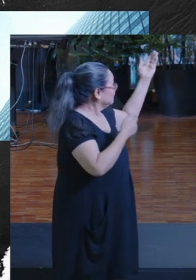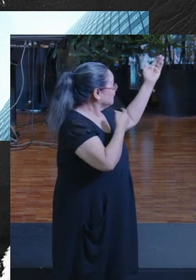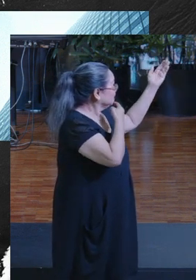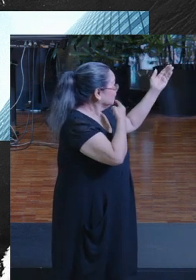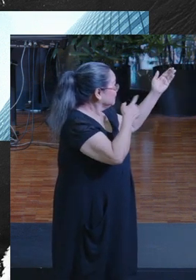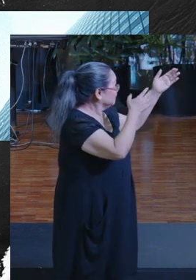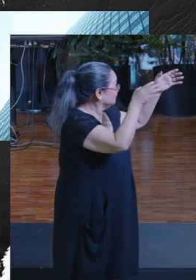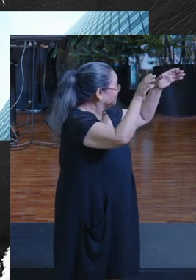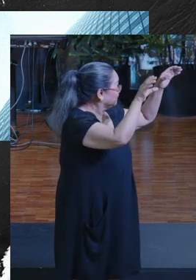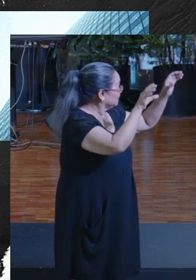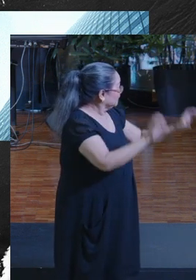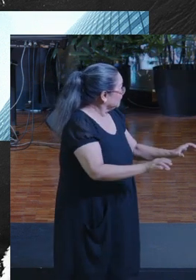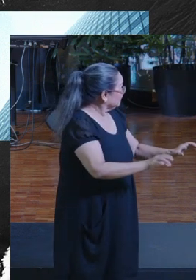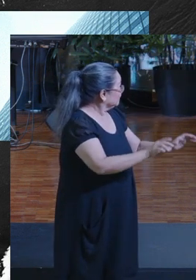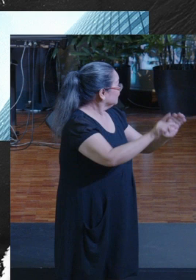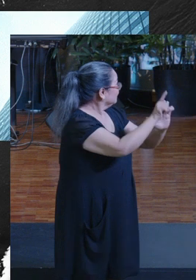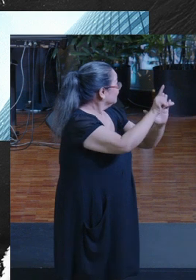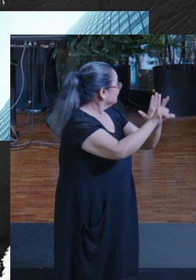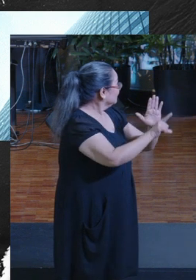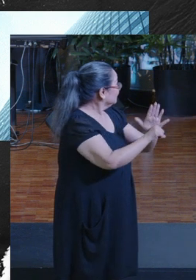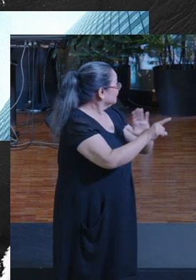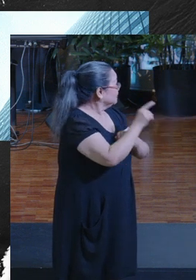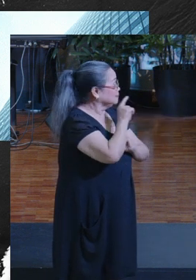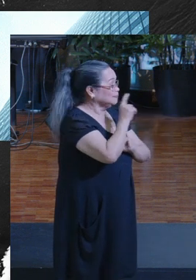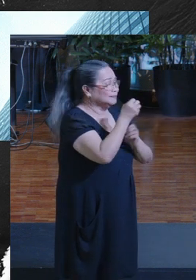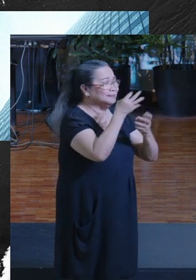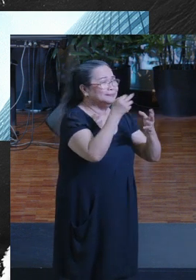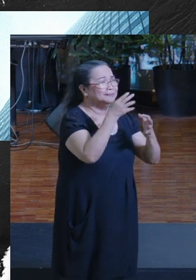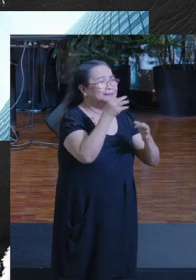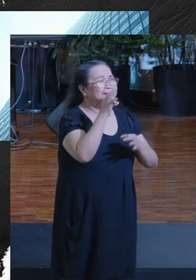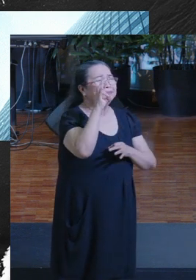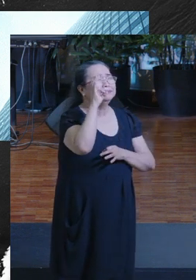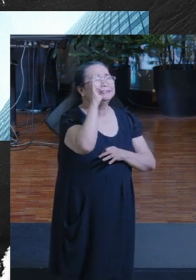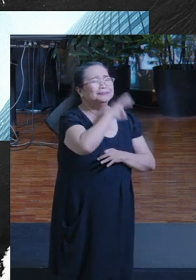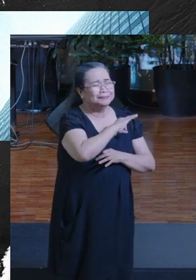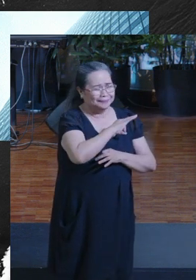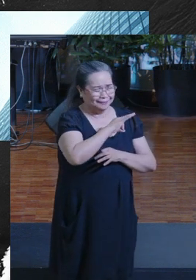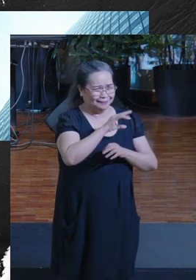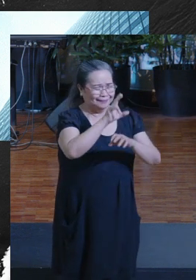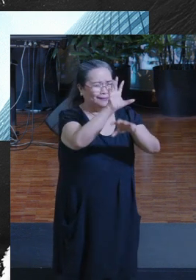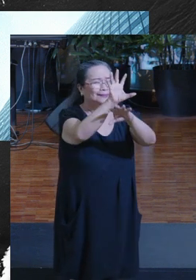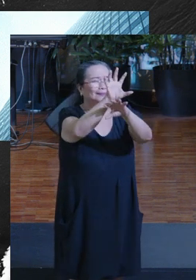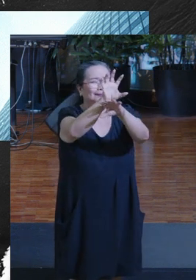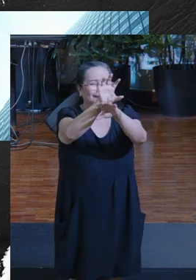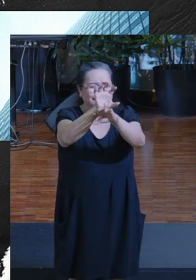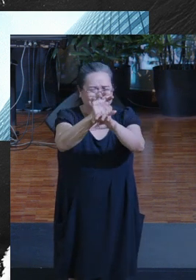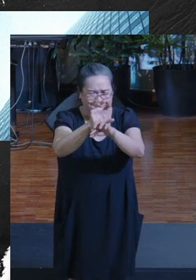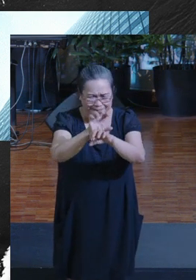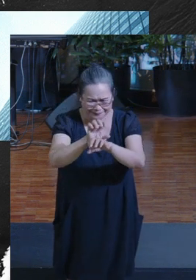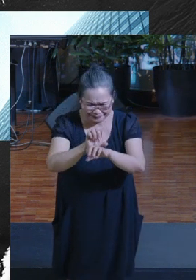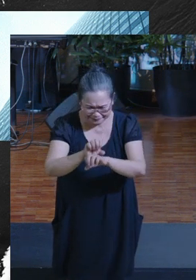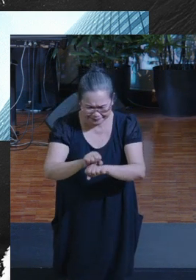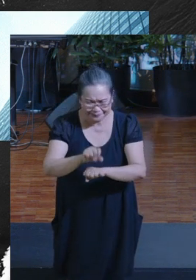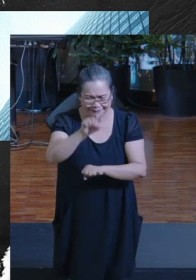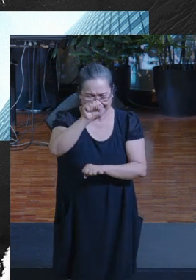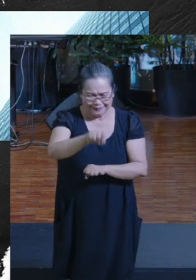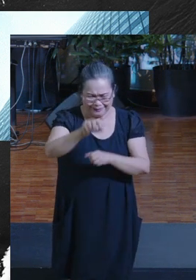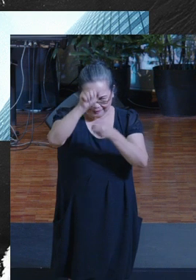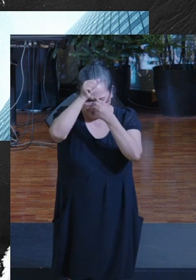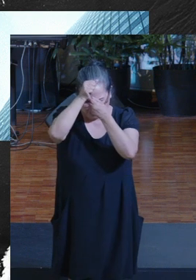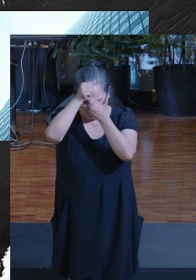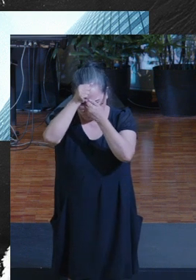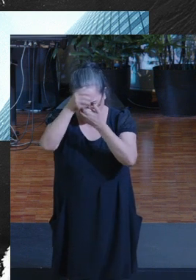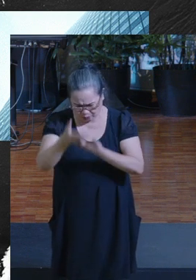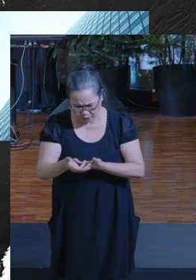Ceremonial law sapagkat napakaraming paganong relihiyon at ritual sa kanilang paligid, kailangan nilang